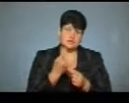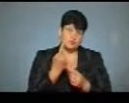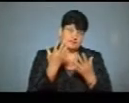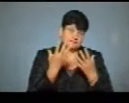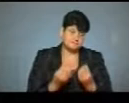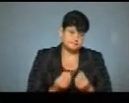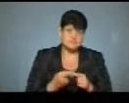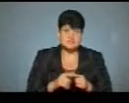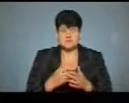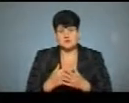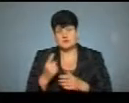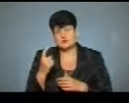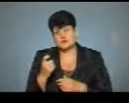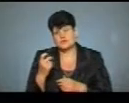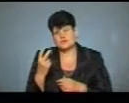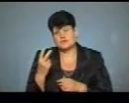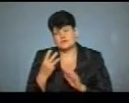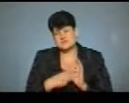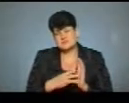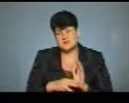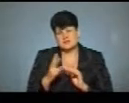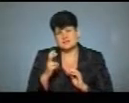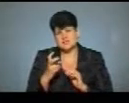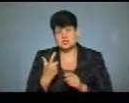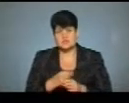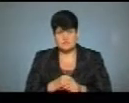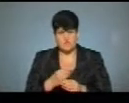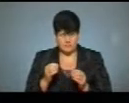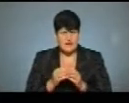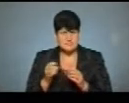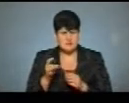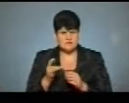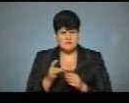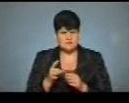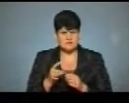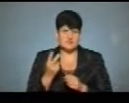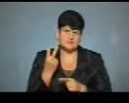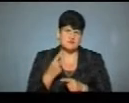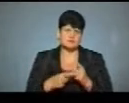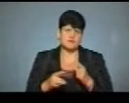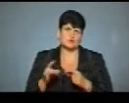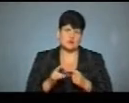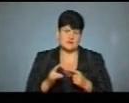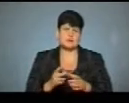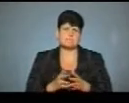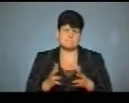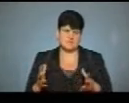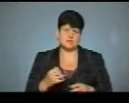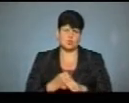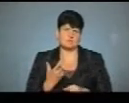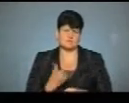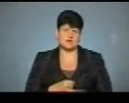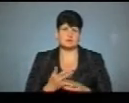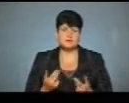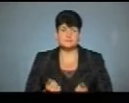філіалів, це приблизно 180-200 щеплень. Тобто в 10 разів збільшилося? Ну, десь в 2-2,5 рази ми більше робимо, ніж робили цей.